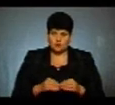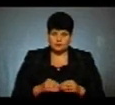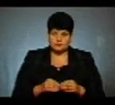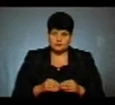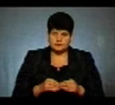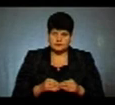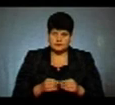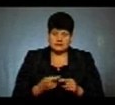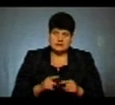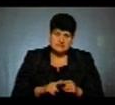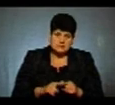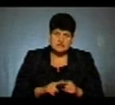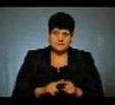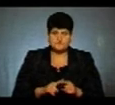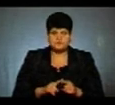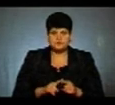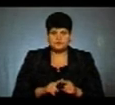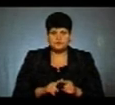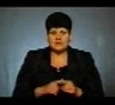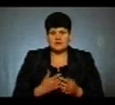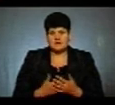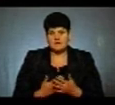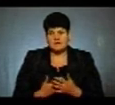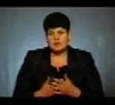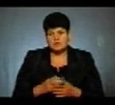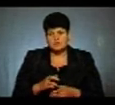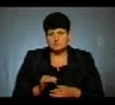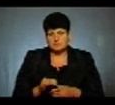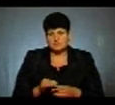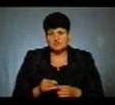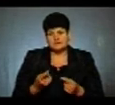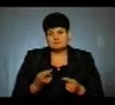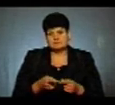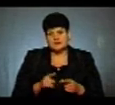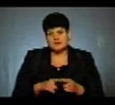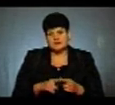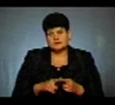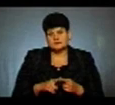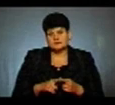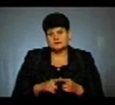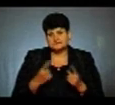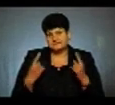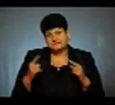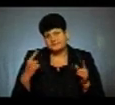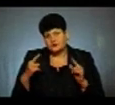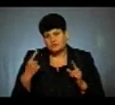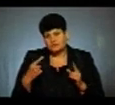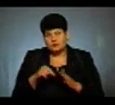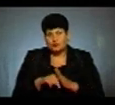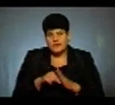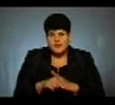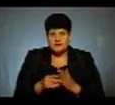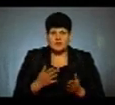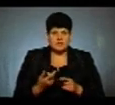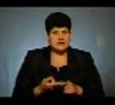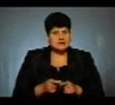Ну, це здавалося б такий досить абстрактне поняття, скажімо так. Але